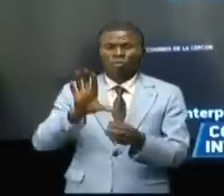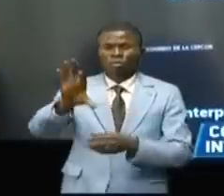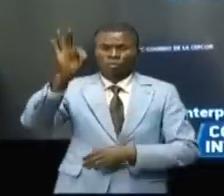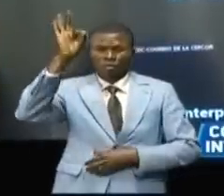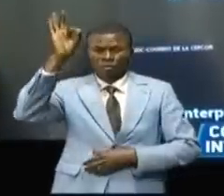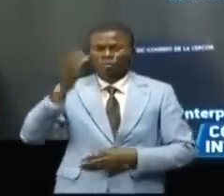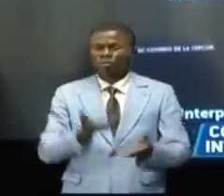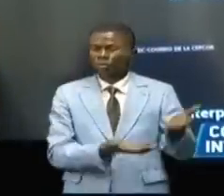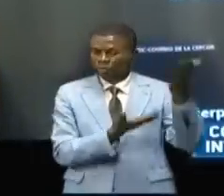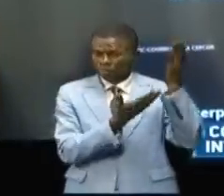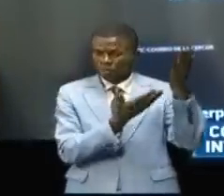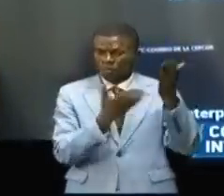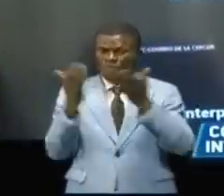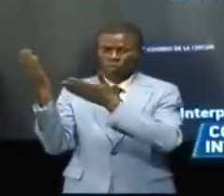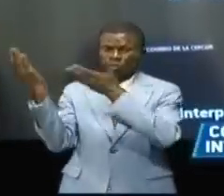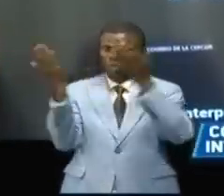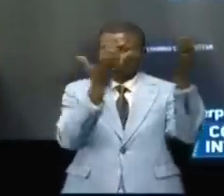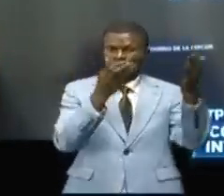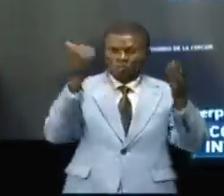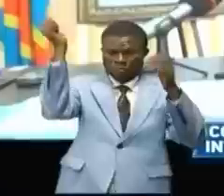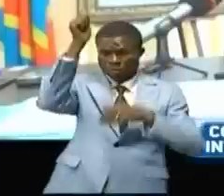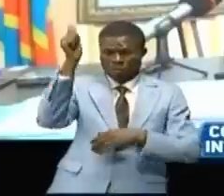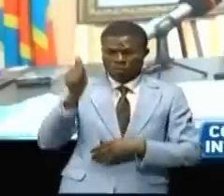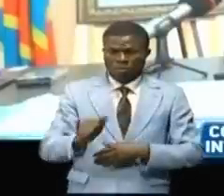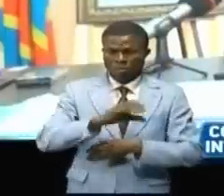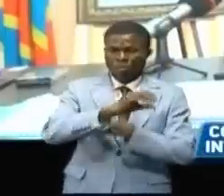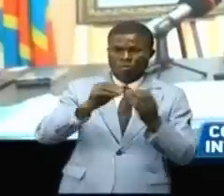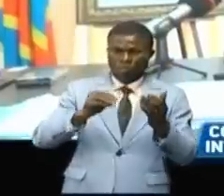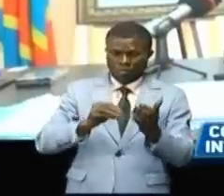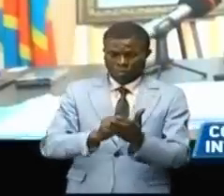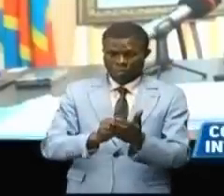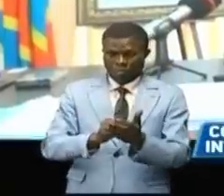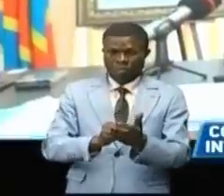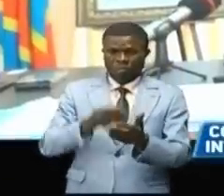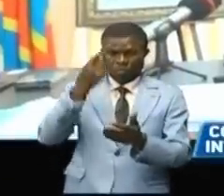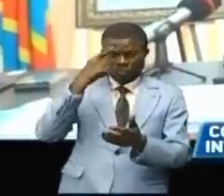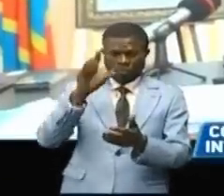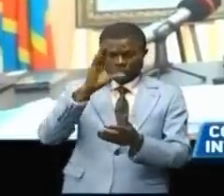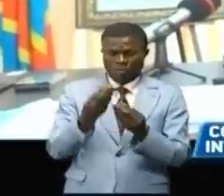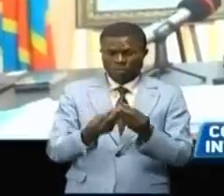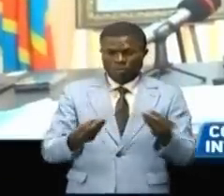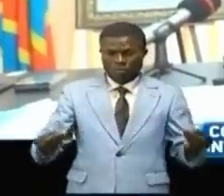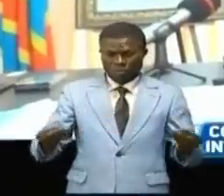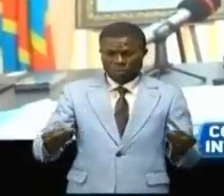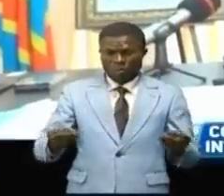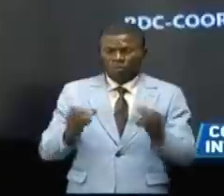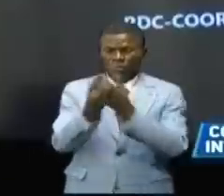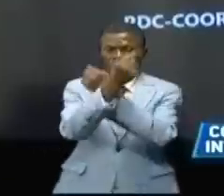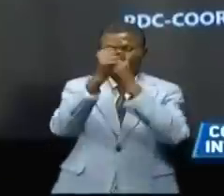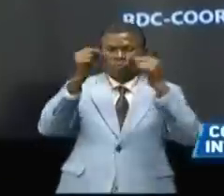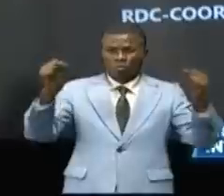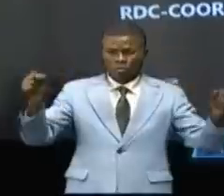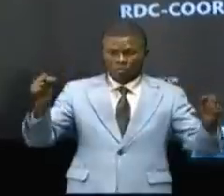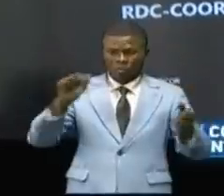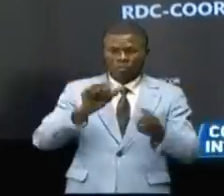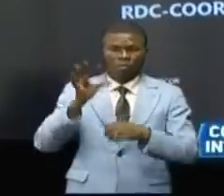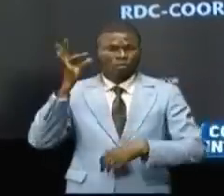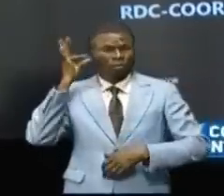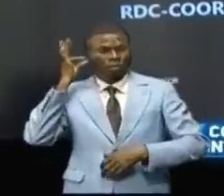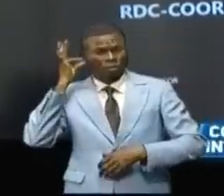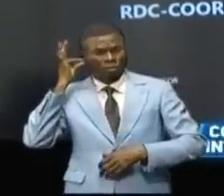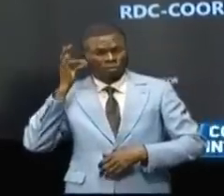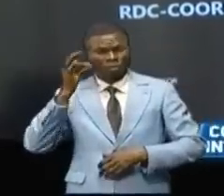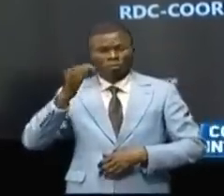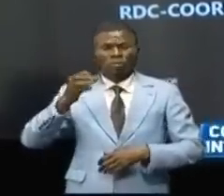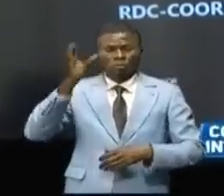plus importante de transport en Afrique orientale et centrale, fournissant une bouée de sauvetage à travers le Kenya pour les